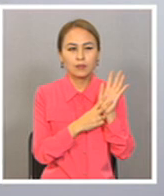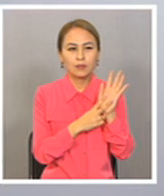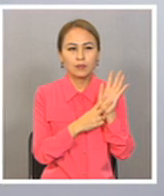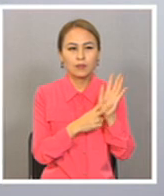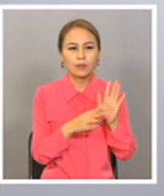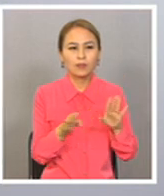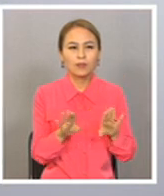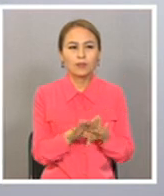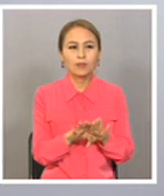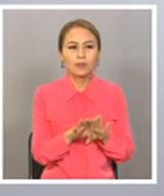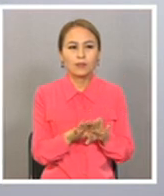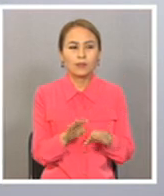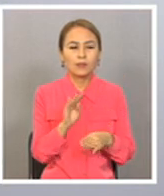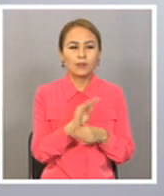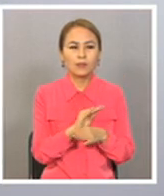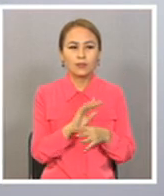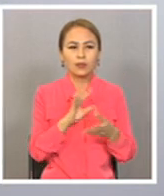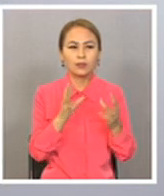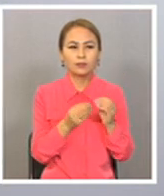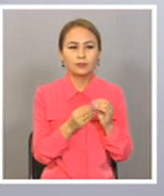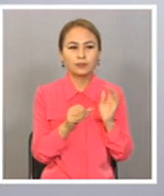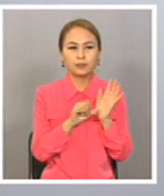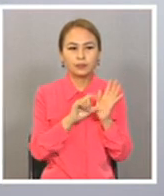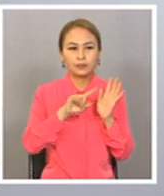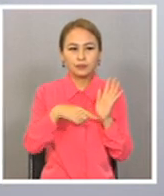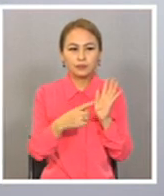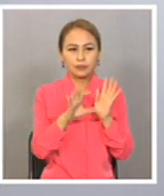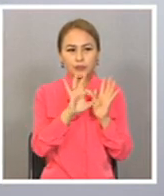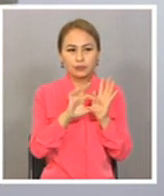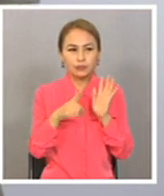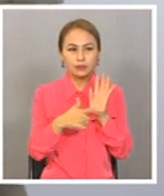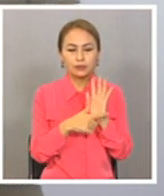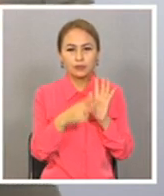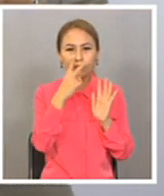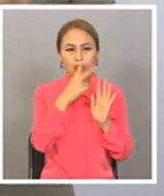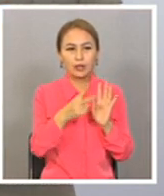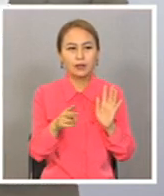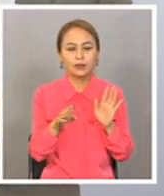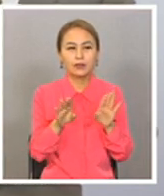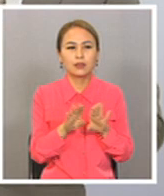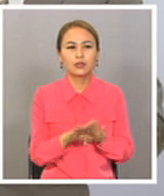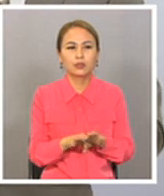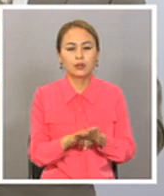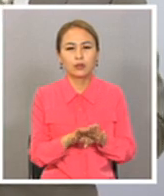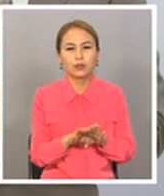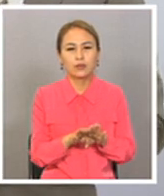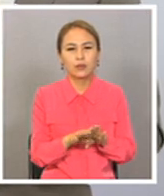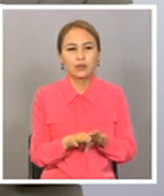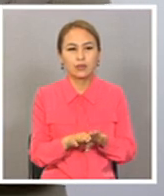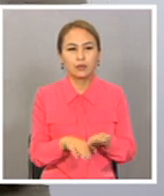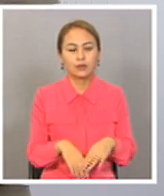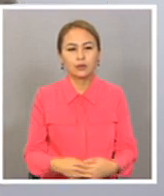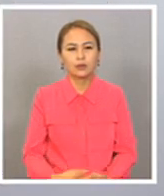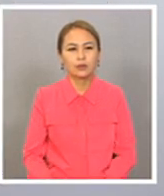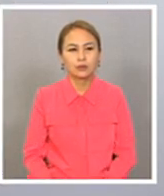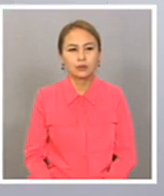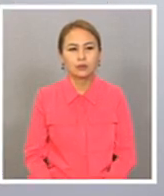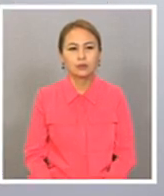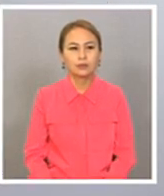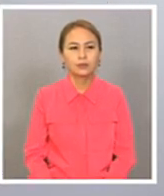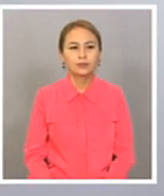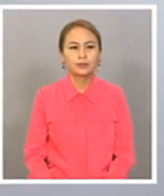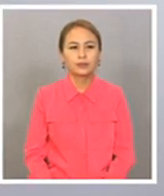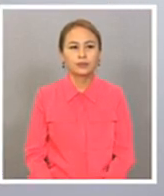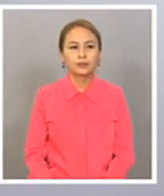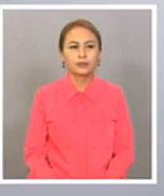100'ден 7? Себебі үтірден кейін 2 цифр көріп тұрмыз, және 100'дің де 2 нөлі бар. Сондықтан бөлшек